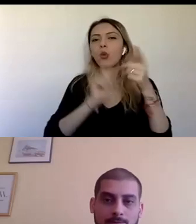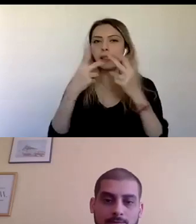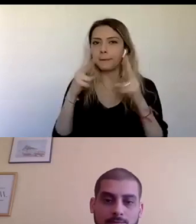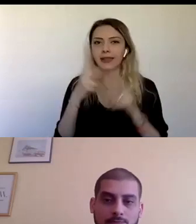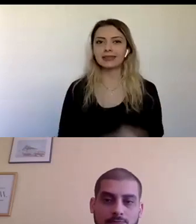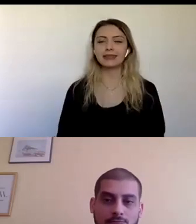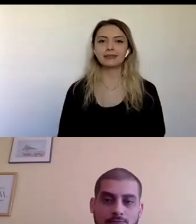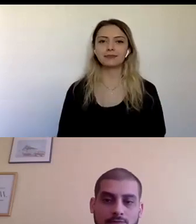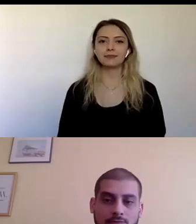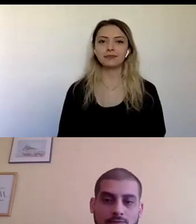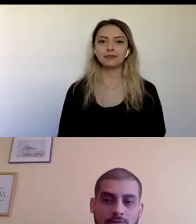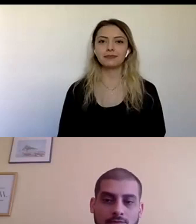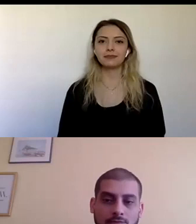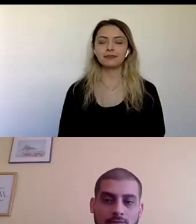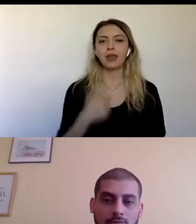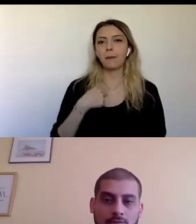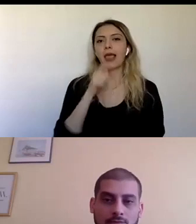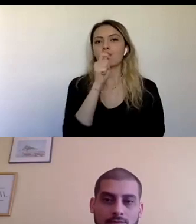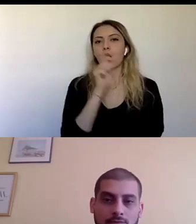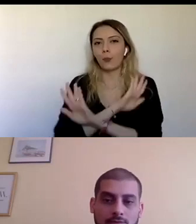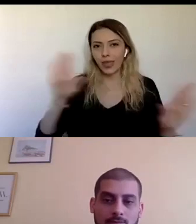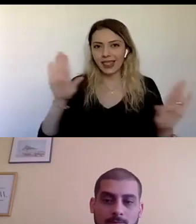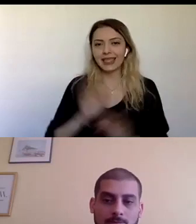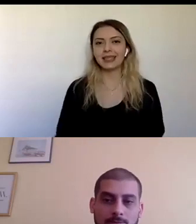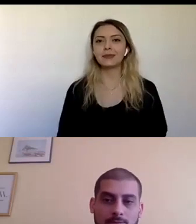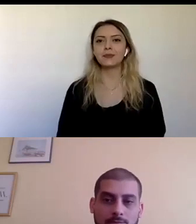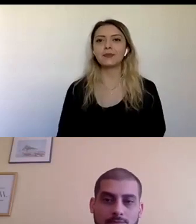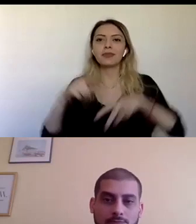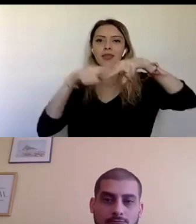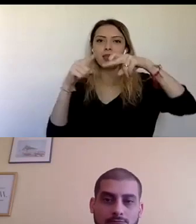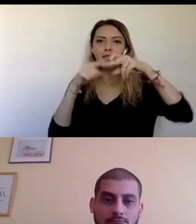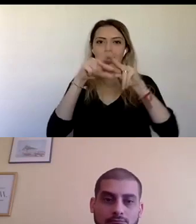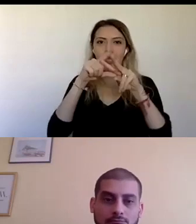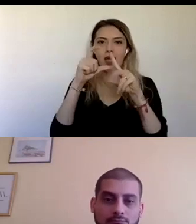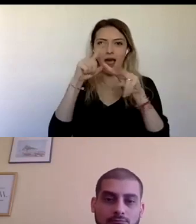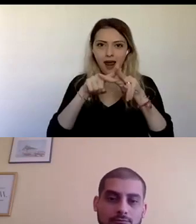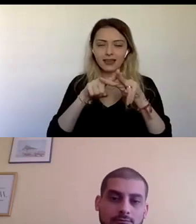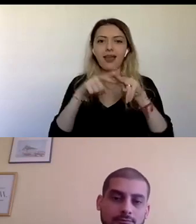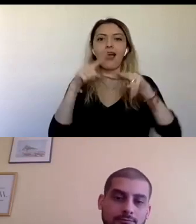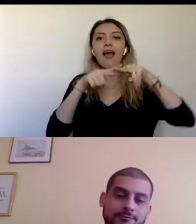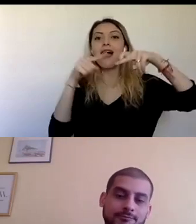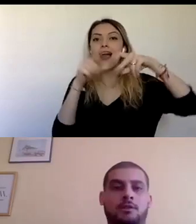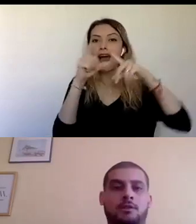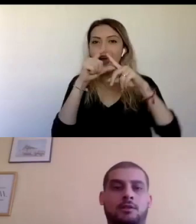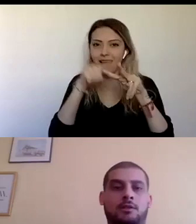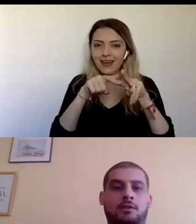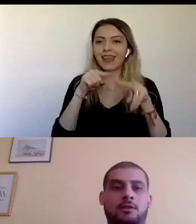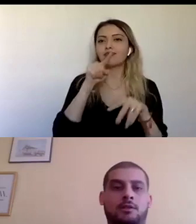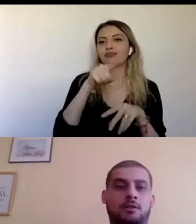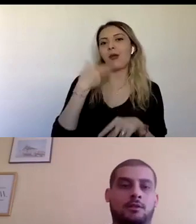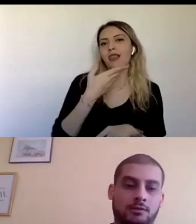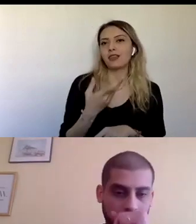aracı deyip artık ben ufaktan sözü Arda'ya vereyim istiyorum. Çünkü soru cevap içinde süreniz